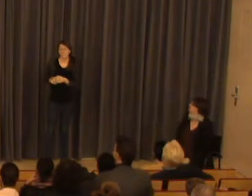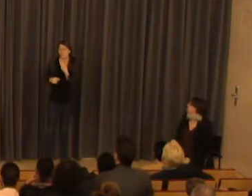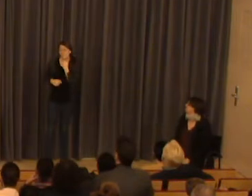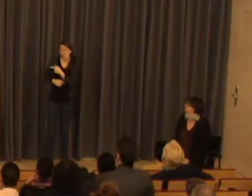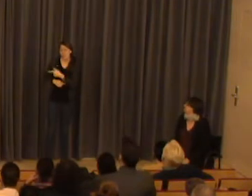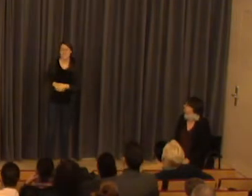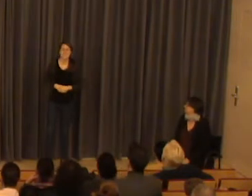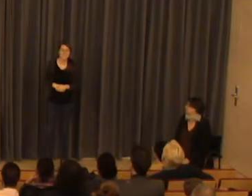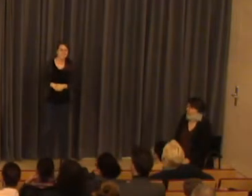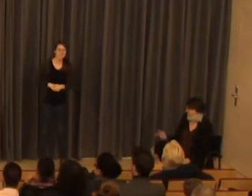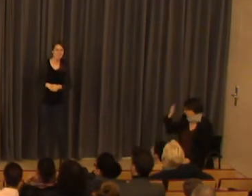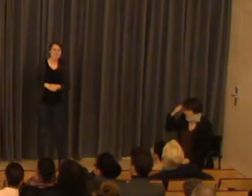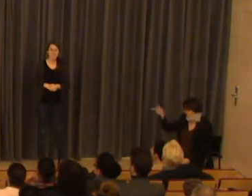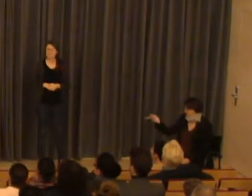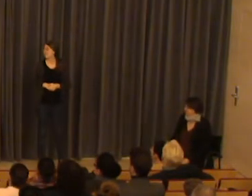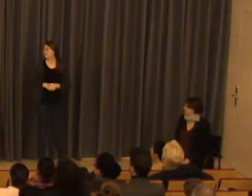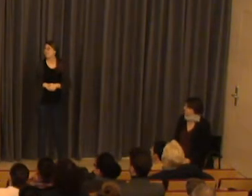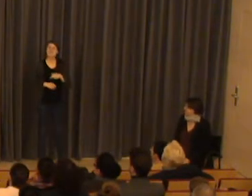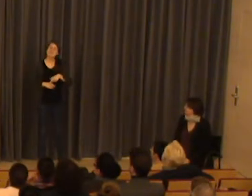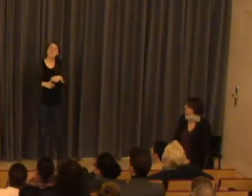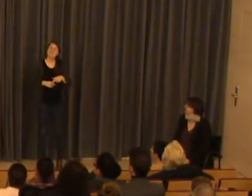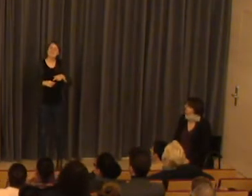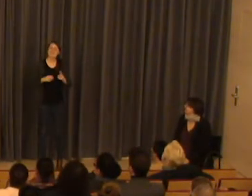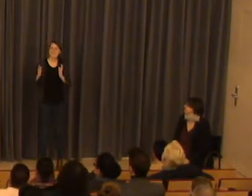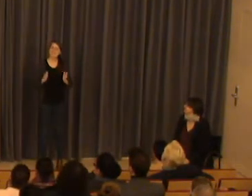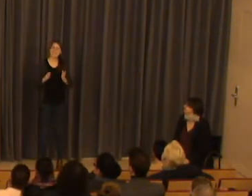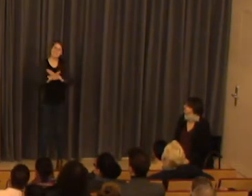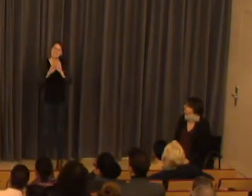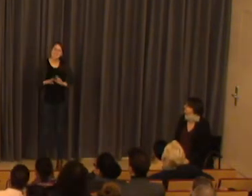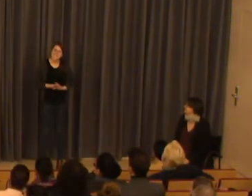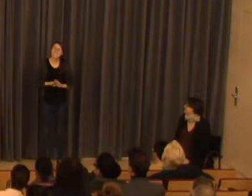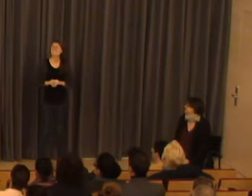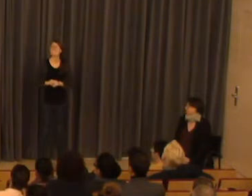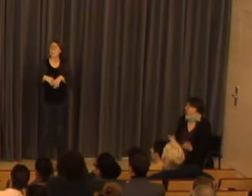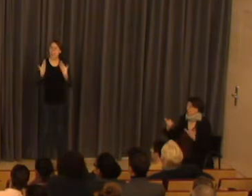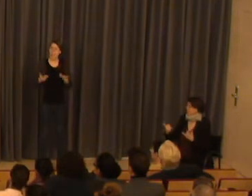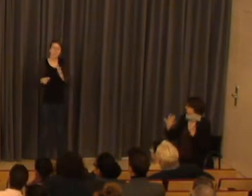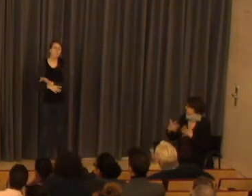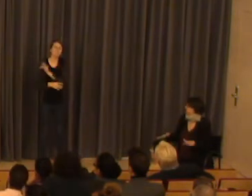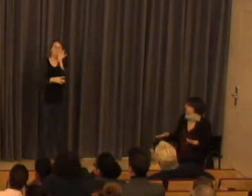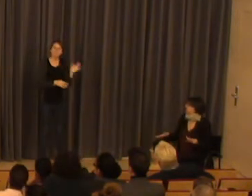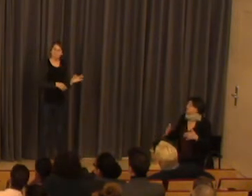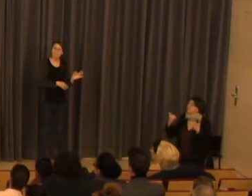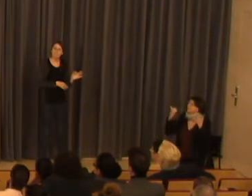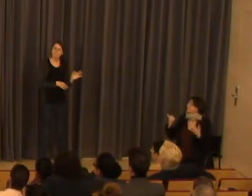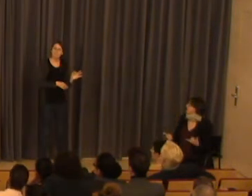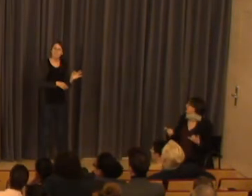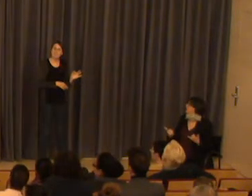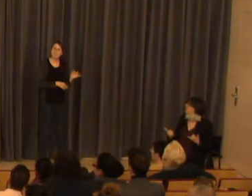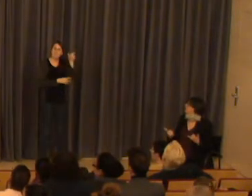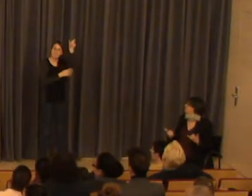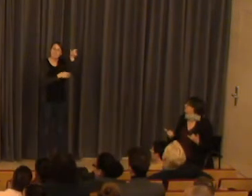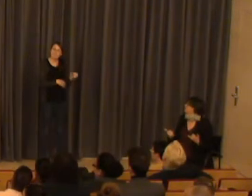saps. Acabem aquesta primera part de presentacions i ara li passem la paraula